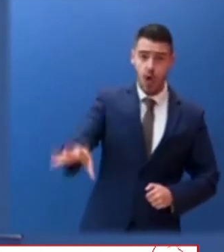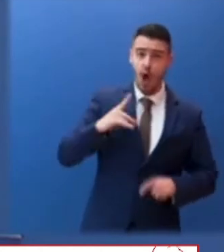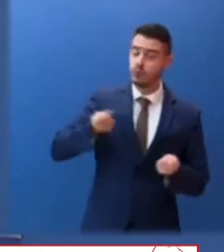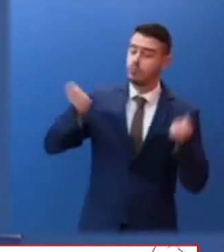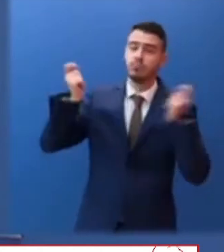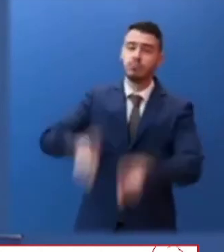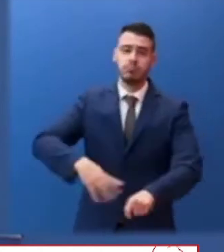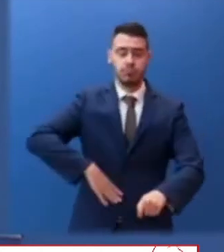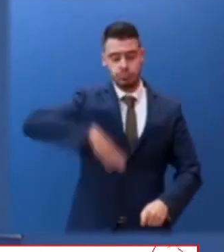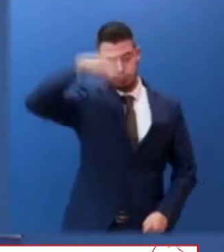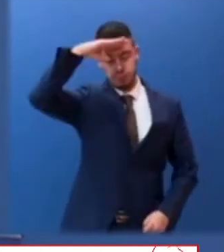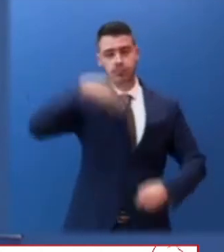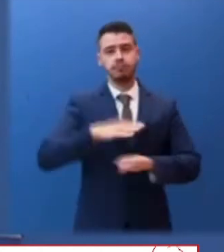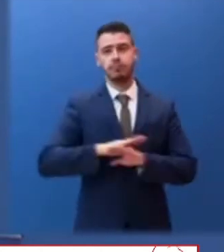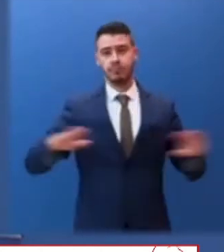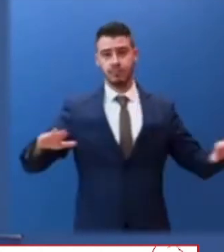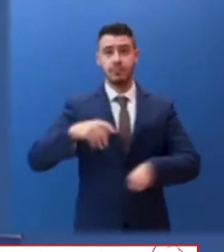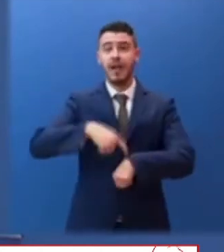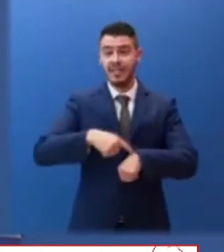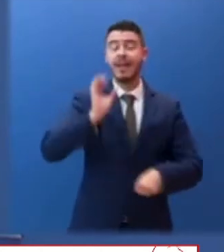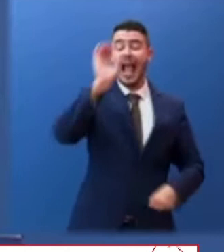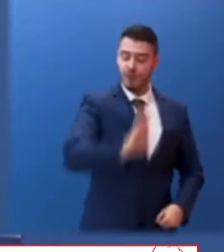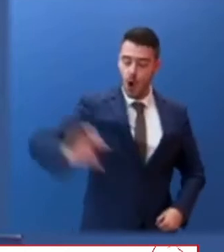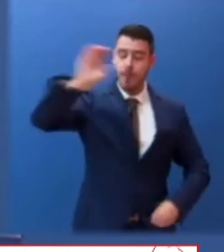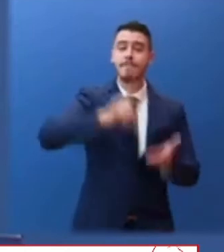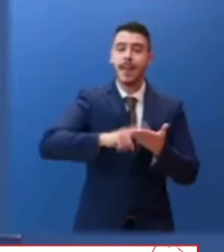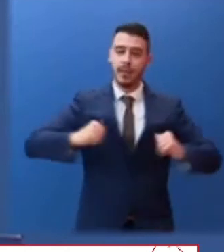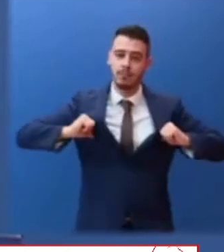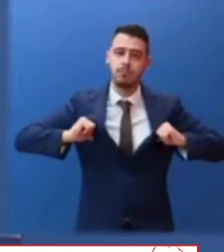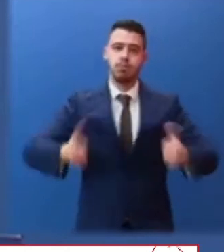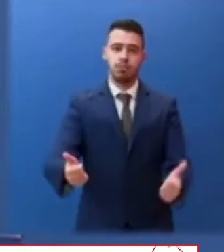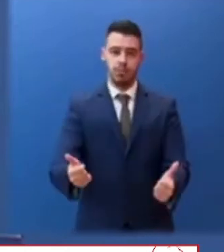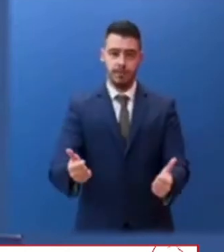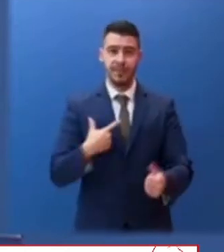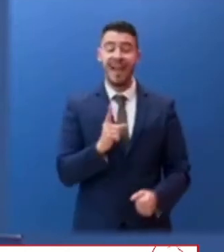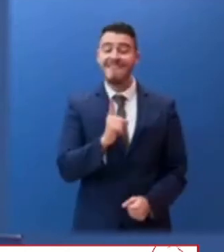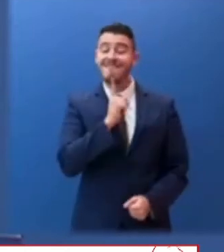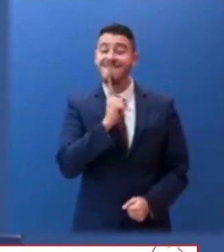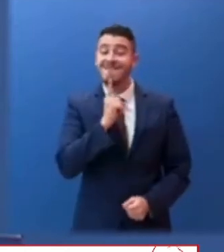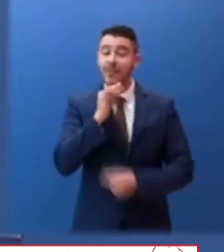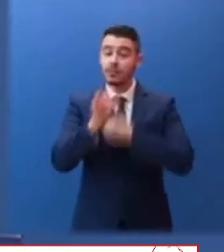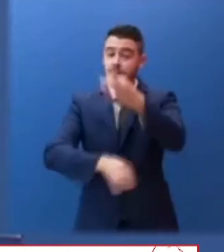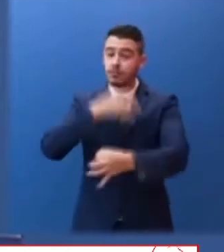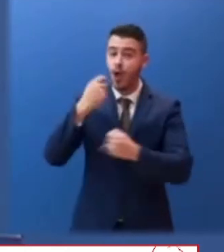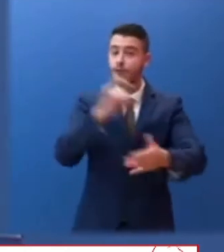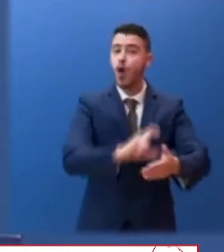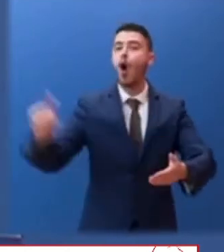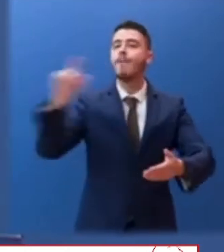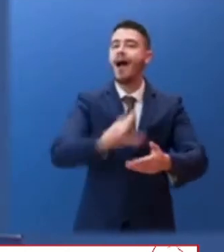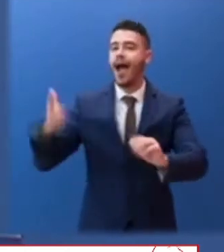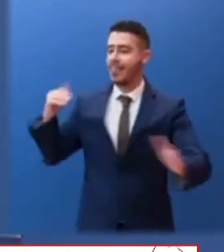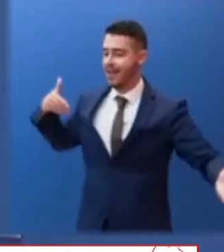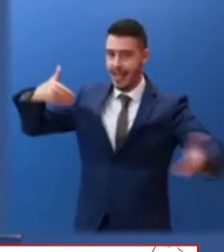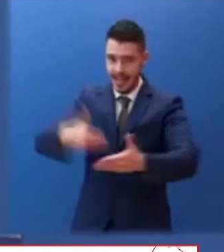το γεγονός ότι κρίνεται πλέον η αξιοπιστία της Ευρώπης. Την αλήθεια αυτή επισημαίνει εδώ και εβδομάδες σε όλες